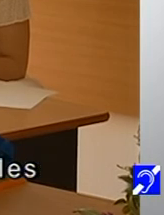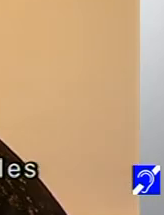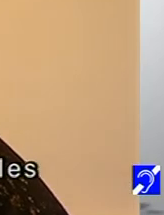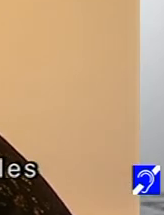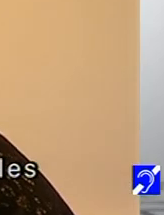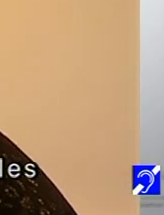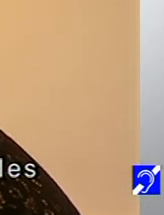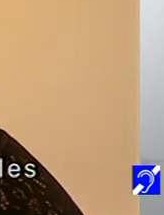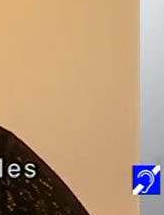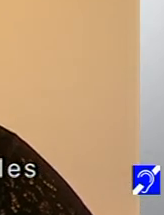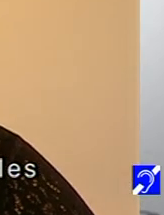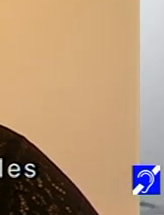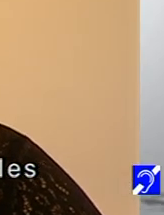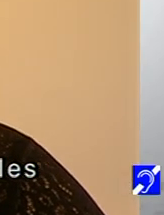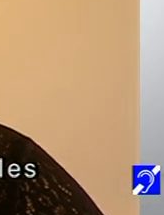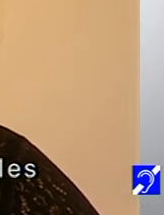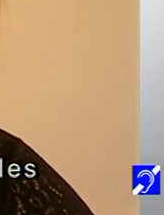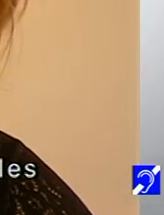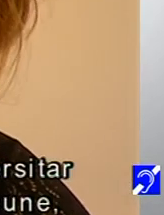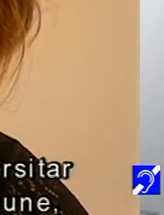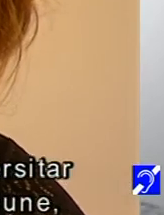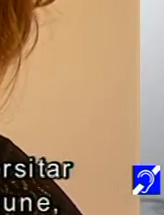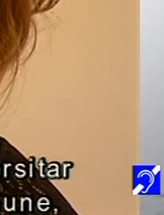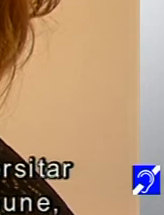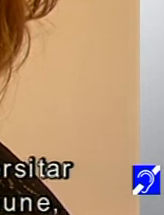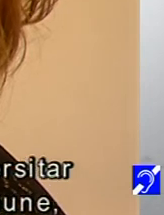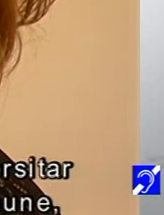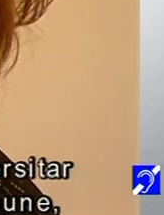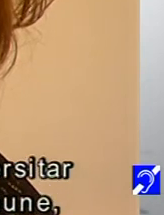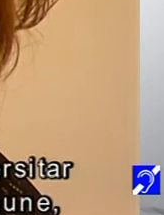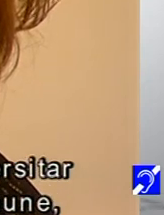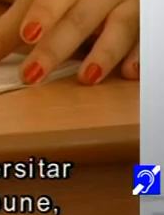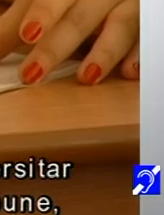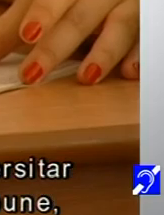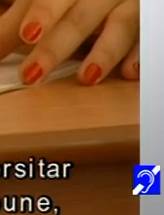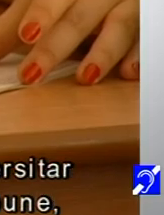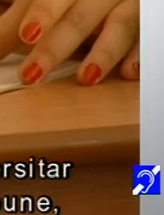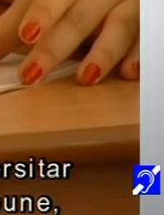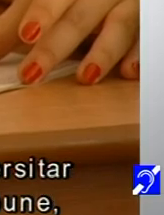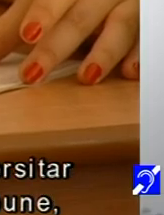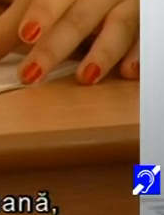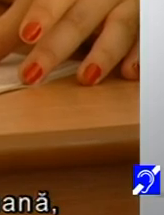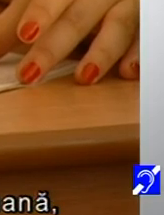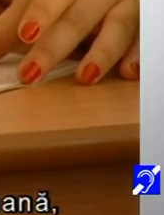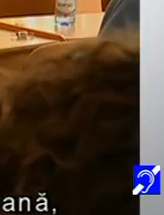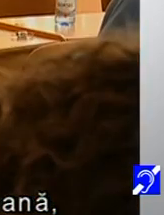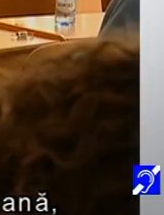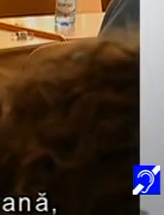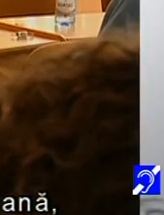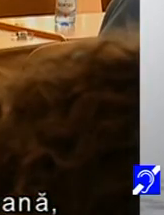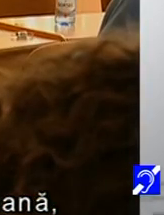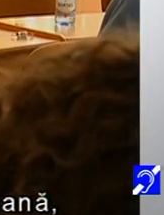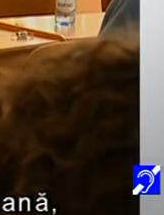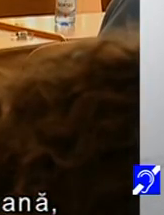Aber letztendlich habe ich mich für Klausenburg entschieden, weil Klausenburg vor allem eine Studentenstadt ist, eine bekannte Studentenstadt. Ganz tolle Fakultäten anbietet und auch auf